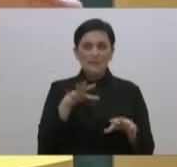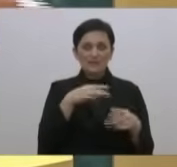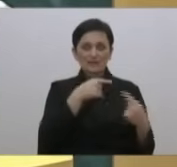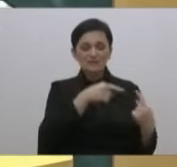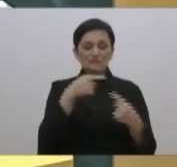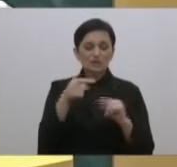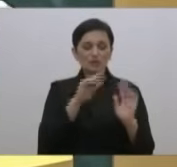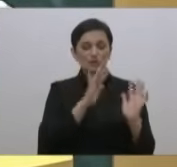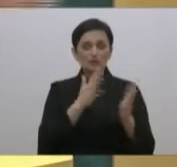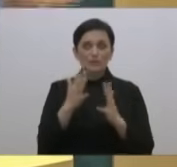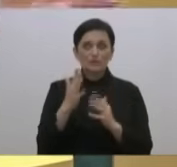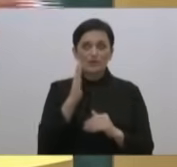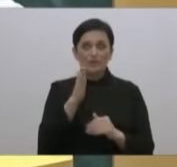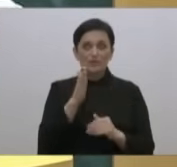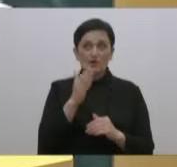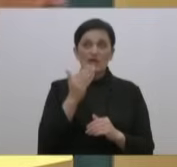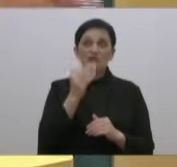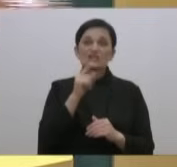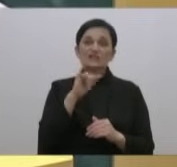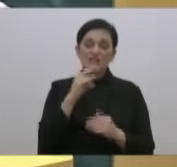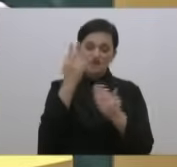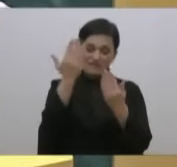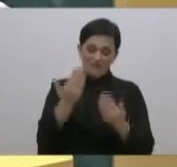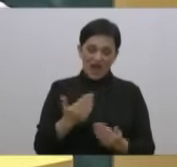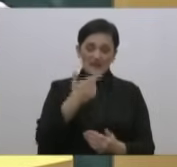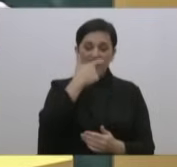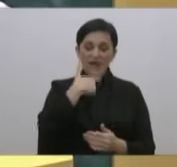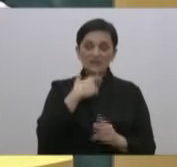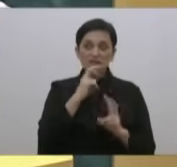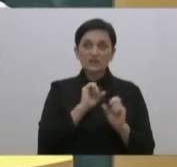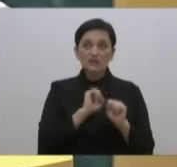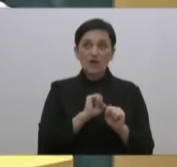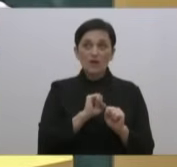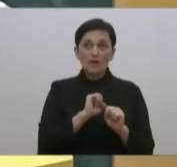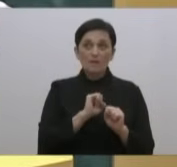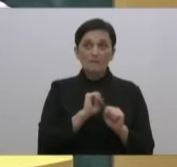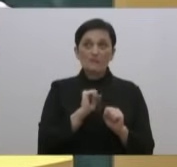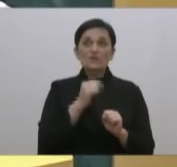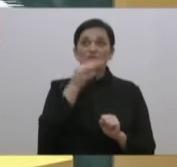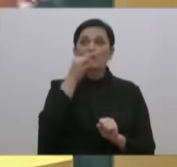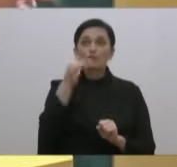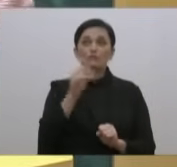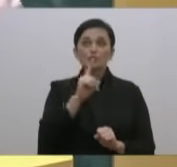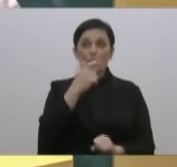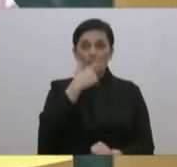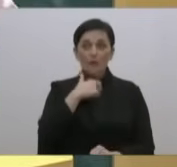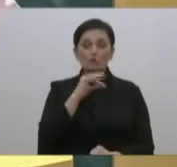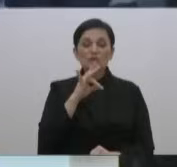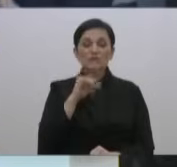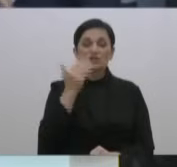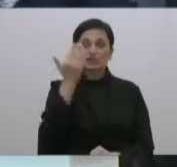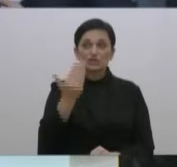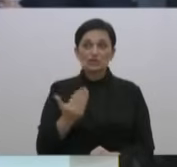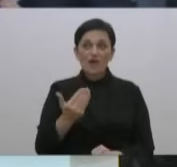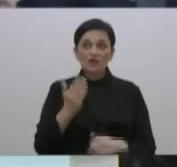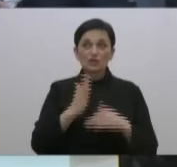სხვა შემთხვევაში იქნებოდა თქვენობით, ყველა ეტიკეტის დაცვით და ვეთქვი რომ ბატონო ირაკლი, თქვენ